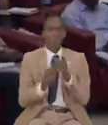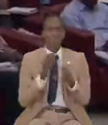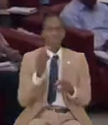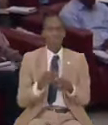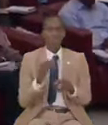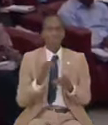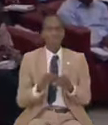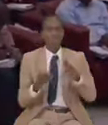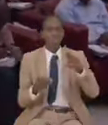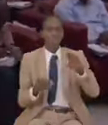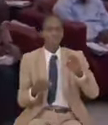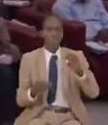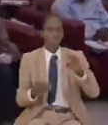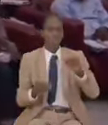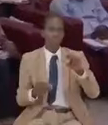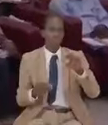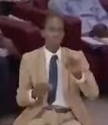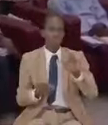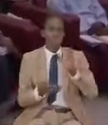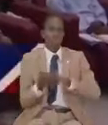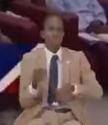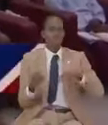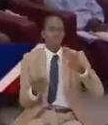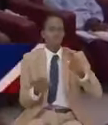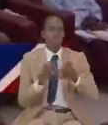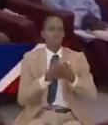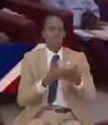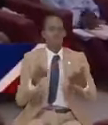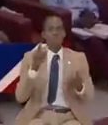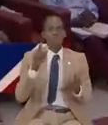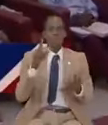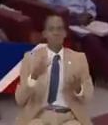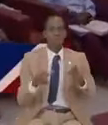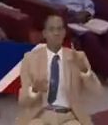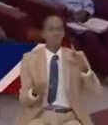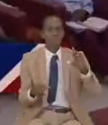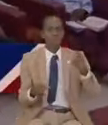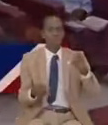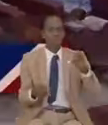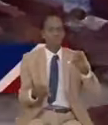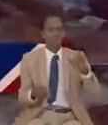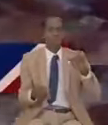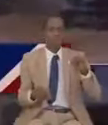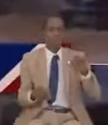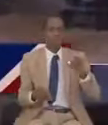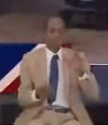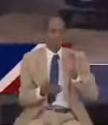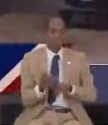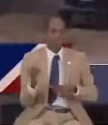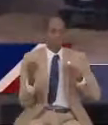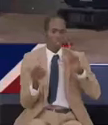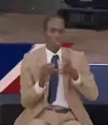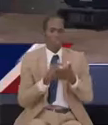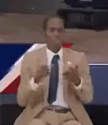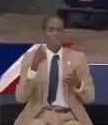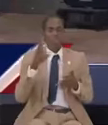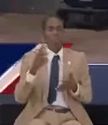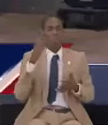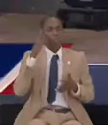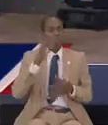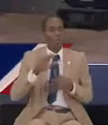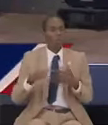Jésus-Christ romain romain 3 remettre à 23 remettre à 23